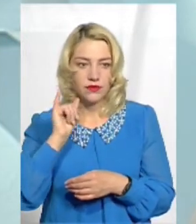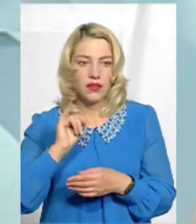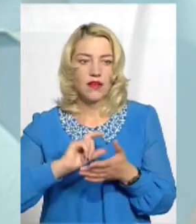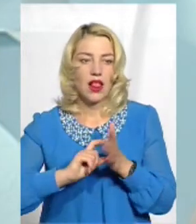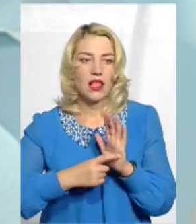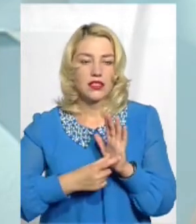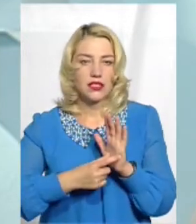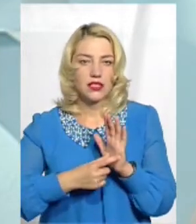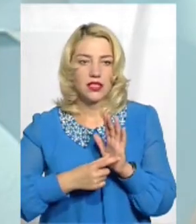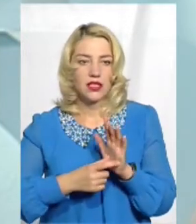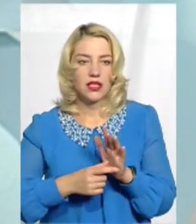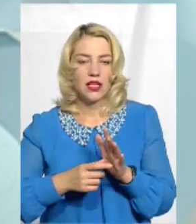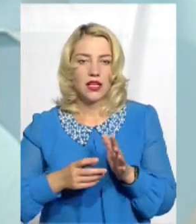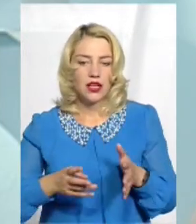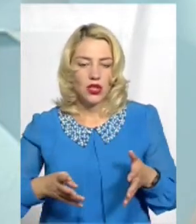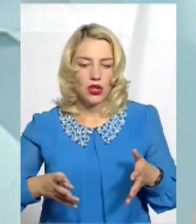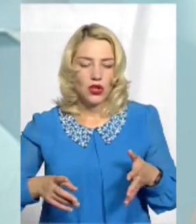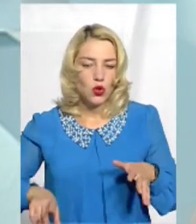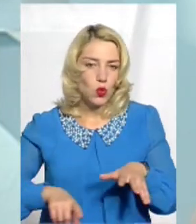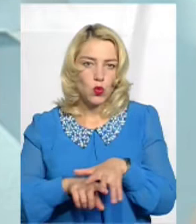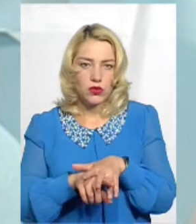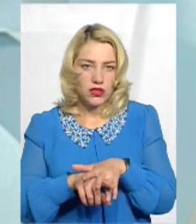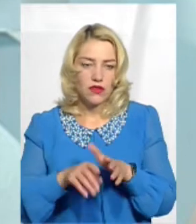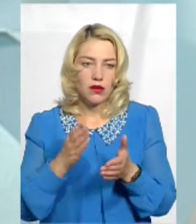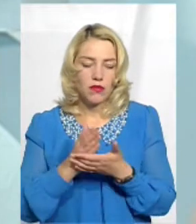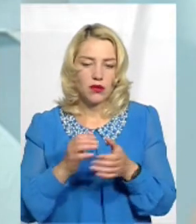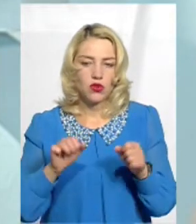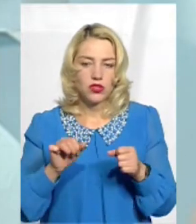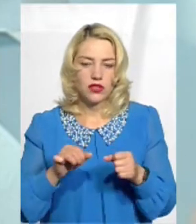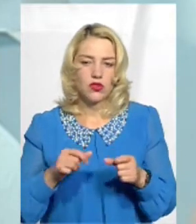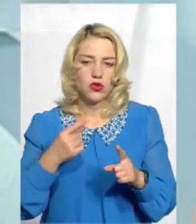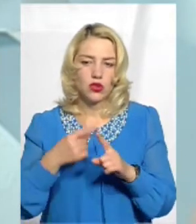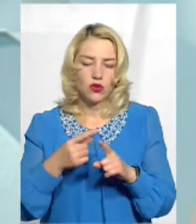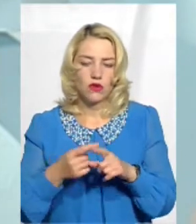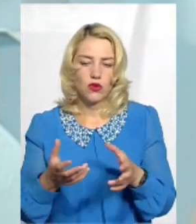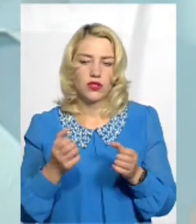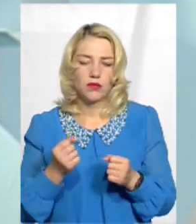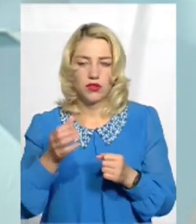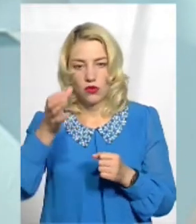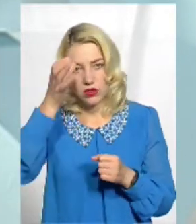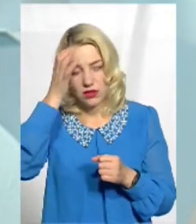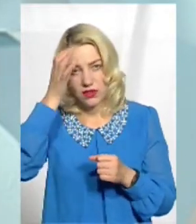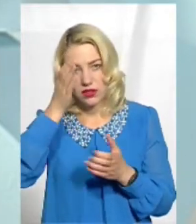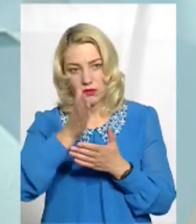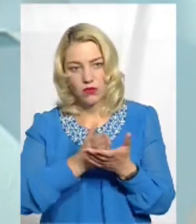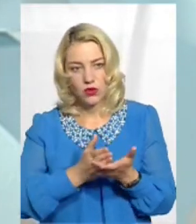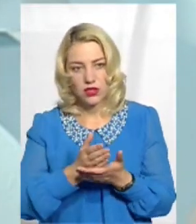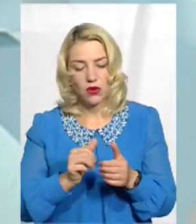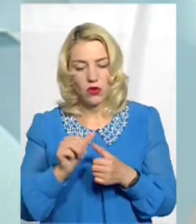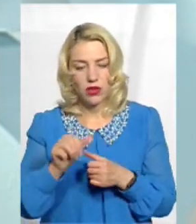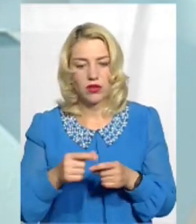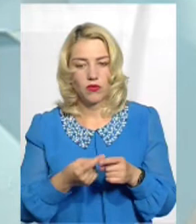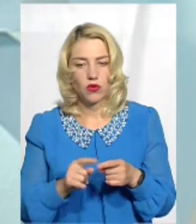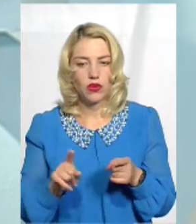в класі інклюзивному, має можливість додатково ще отримувати освітні послуги, крім тих, які отримує вона з усіма